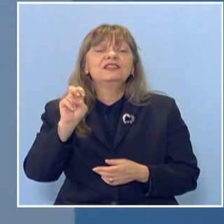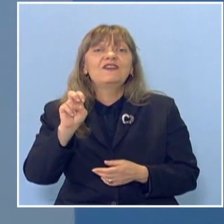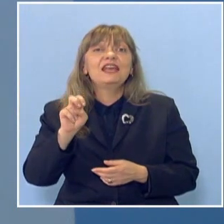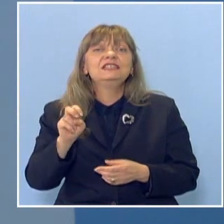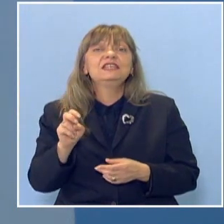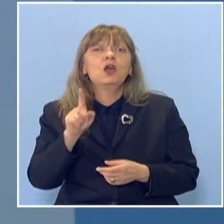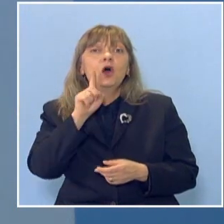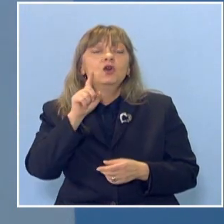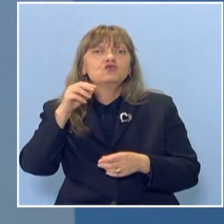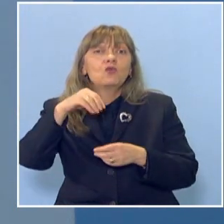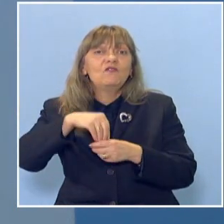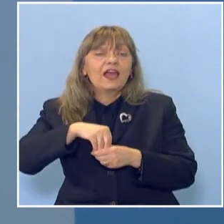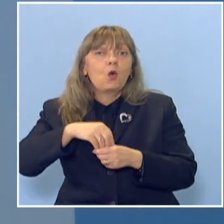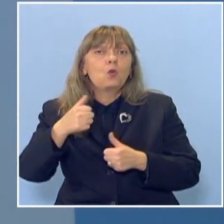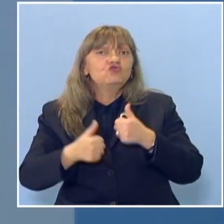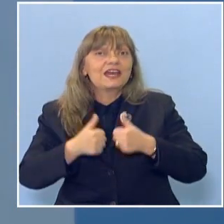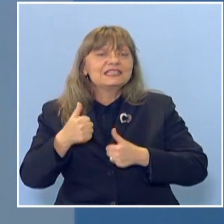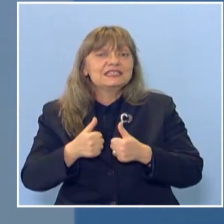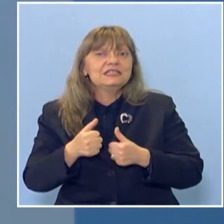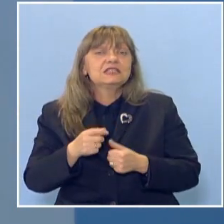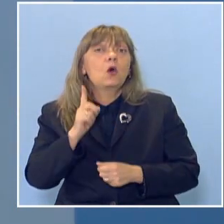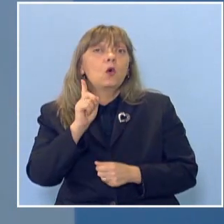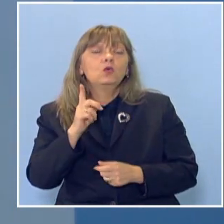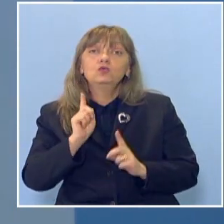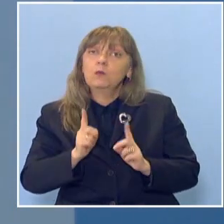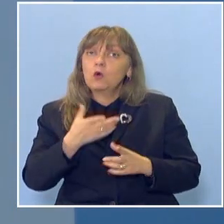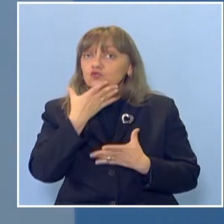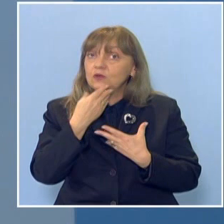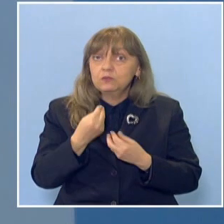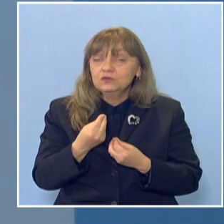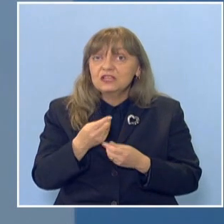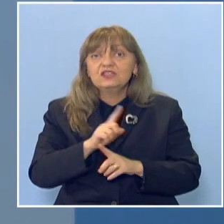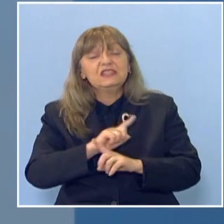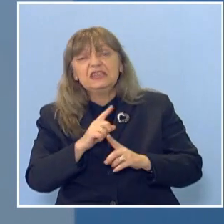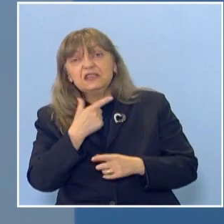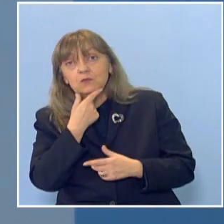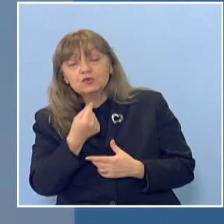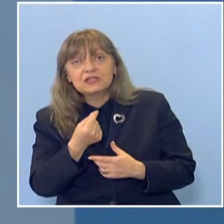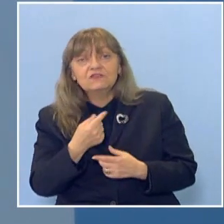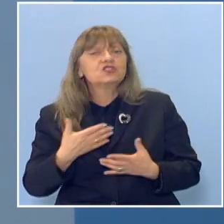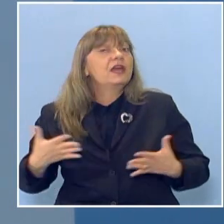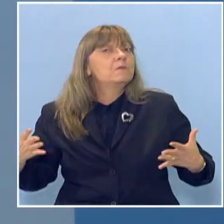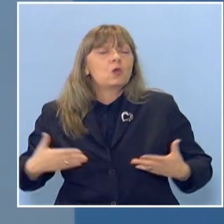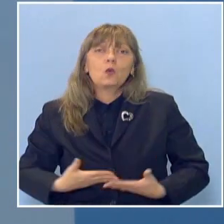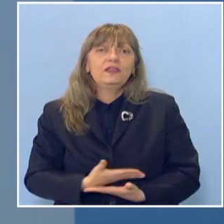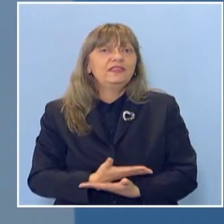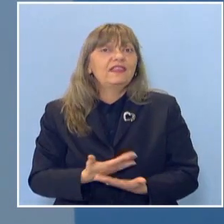участници, които може да са ти познати, може и да не са. И наистина е интересно.